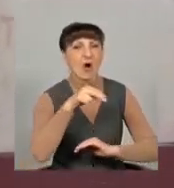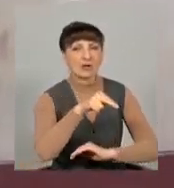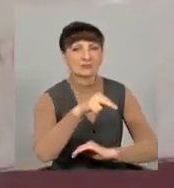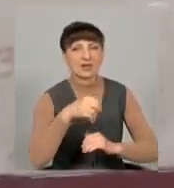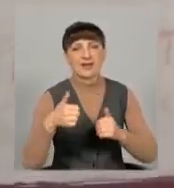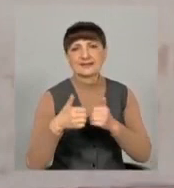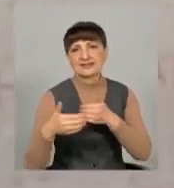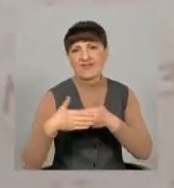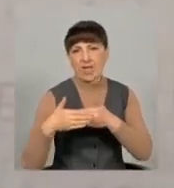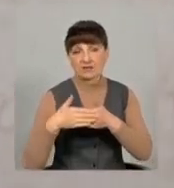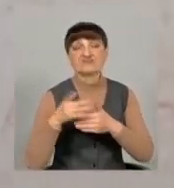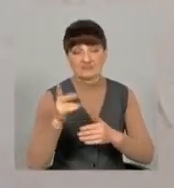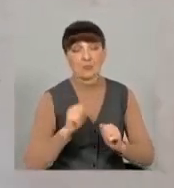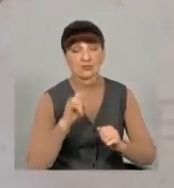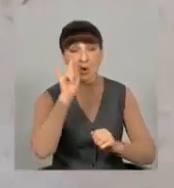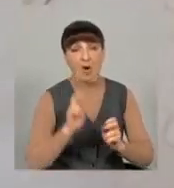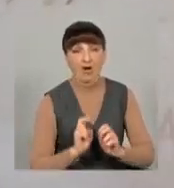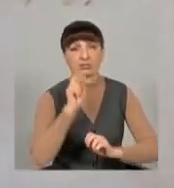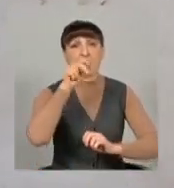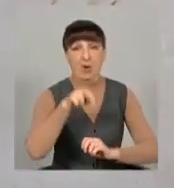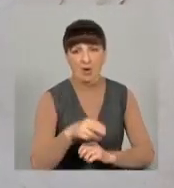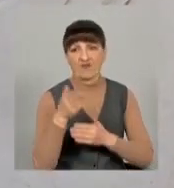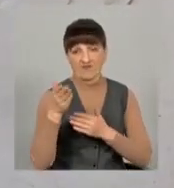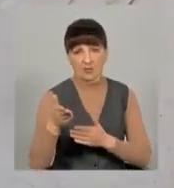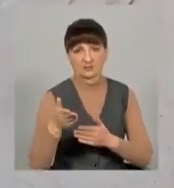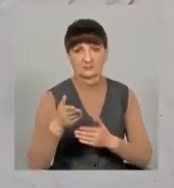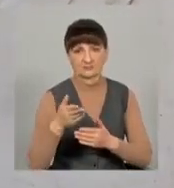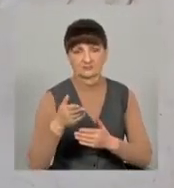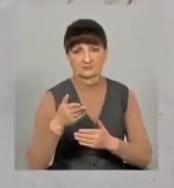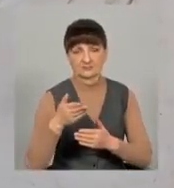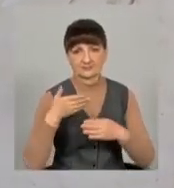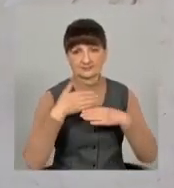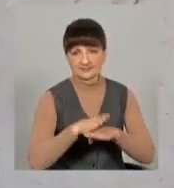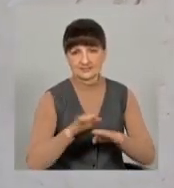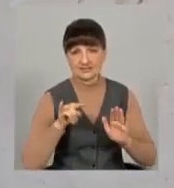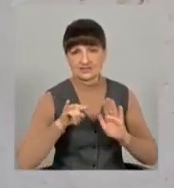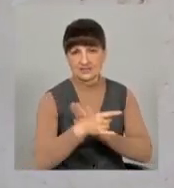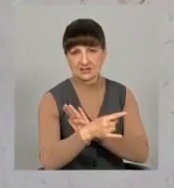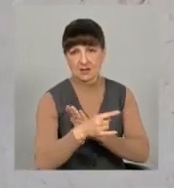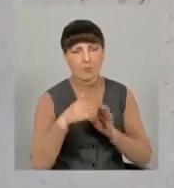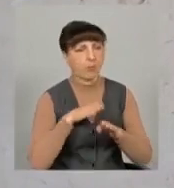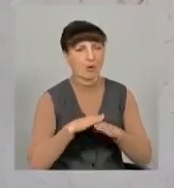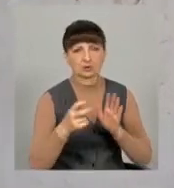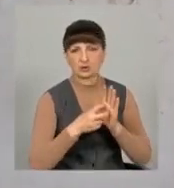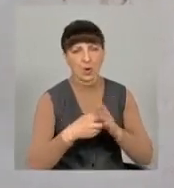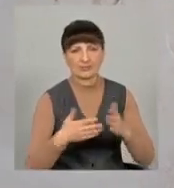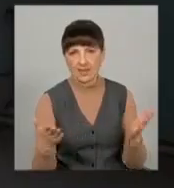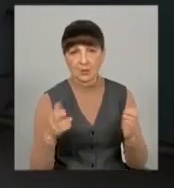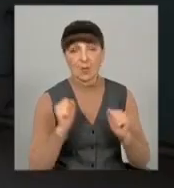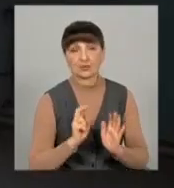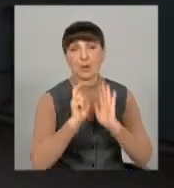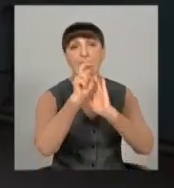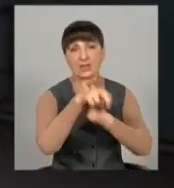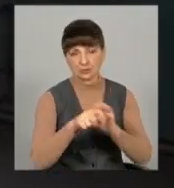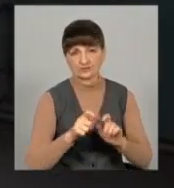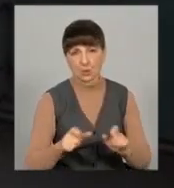боковые двери закрыты Однако можно наблюдать вот такие вот выбитые полностью стекла где можно проникнуть